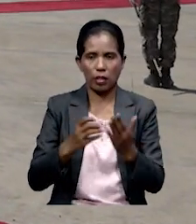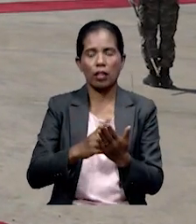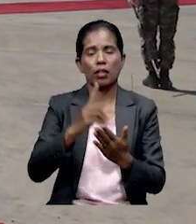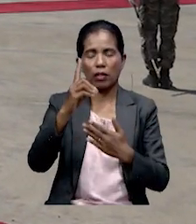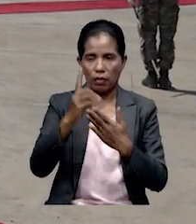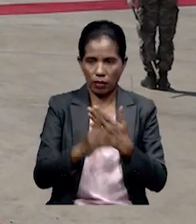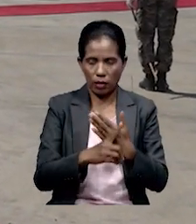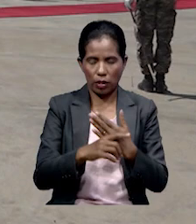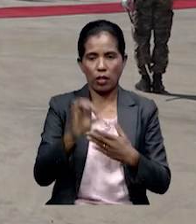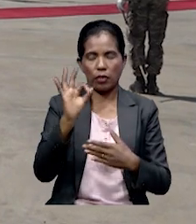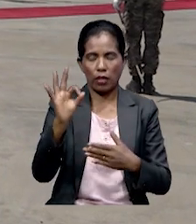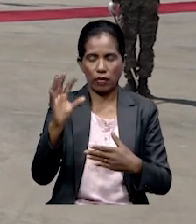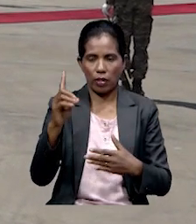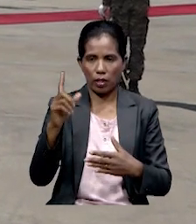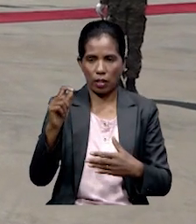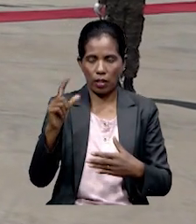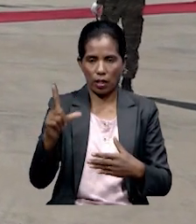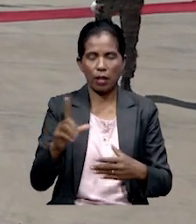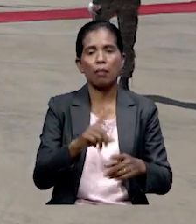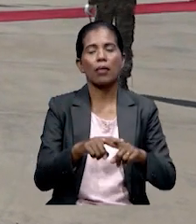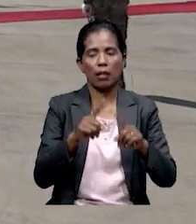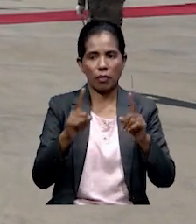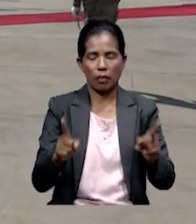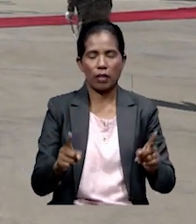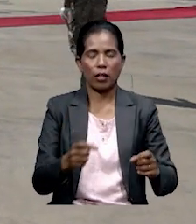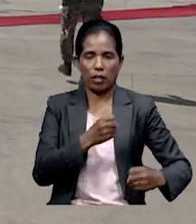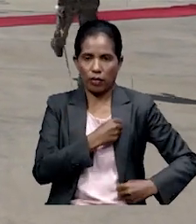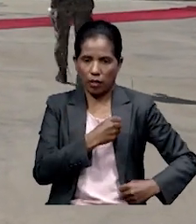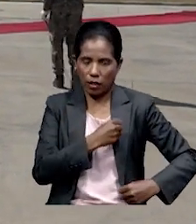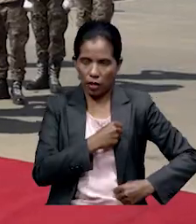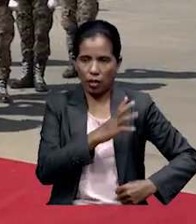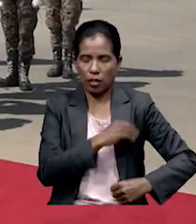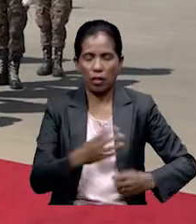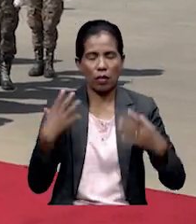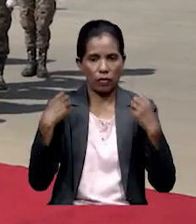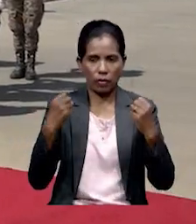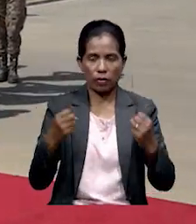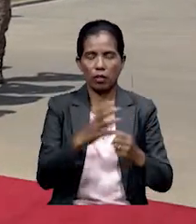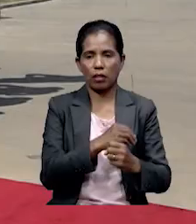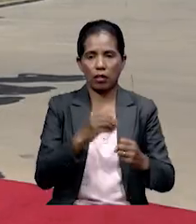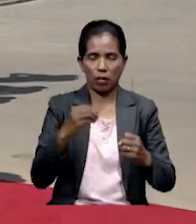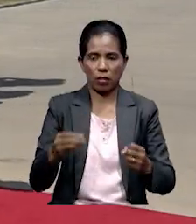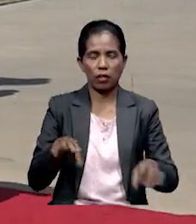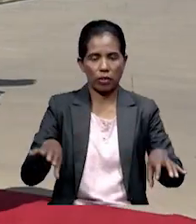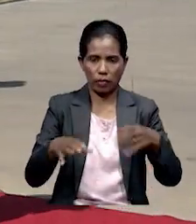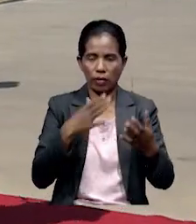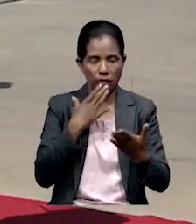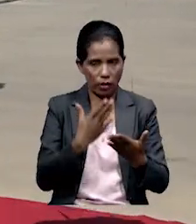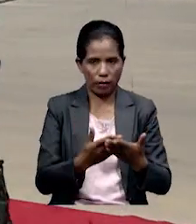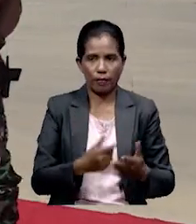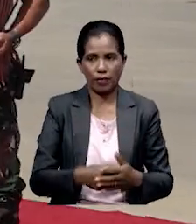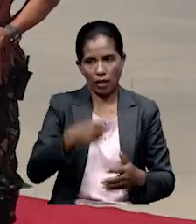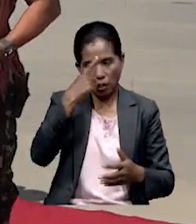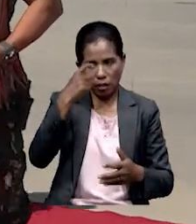vitelin by Andhika hakarak Forsa fwd daily Saiful Shade profesional tambane